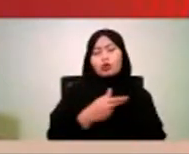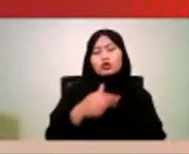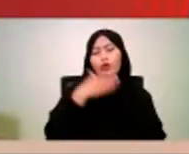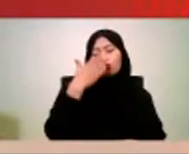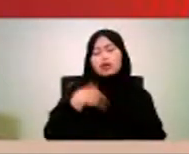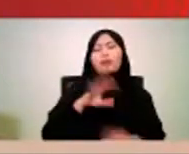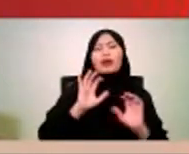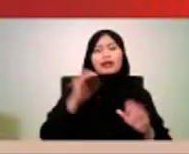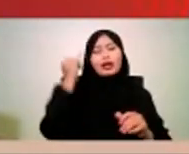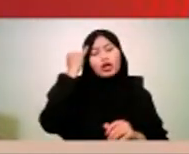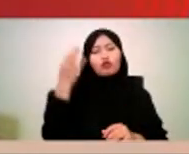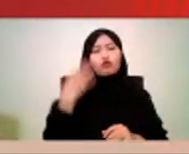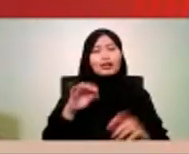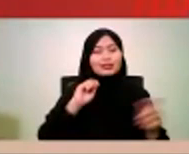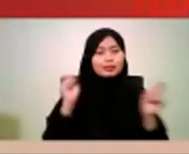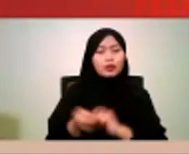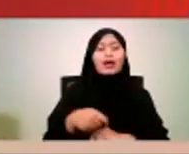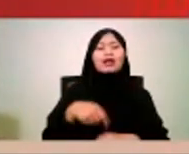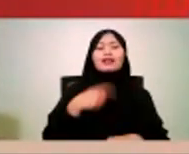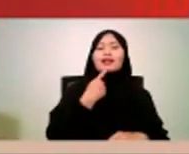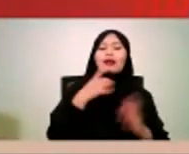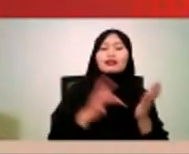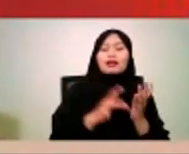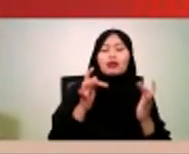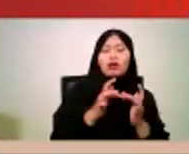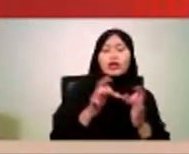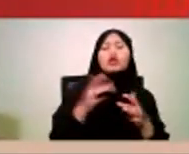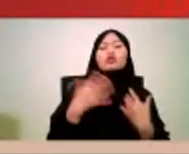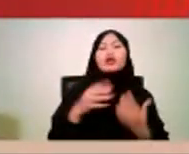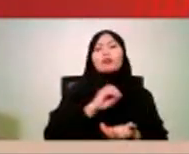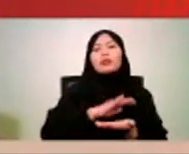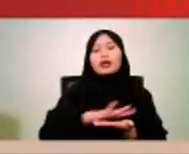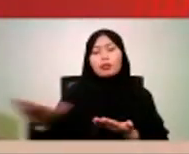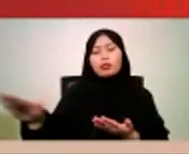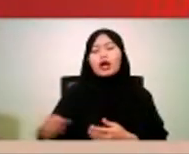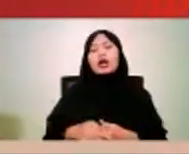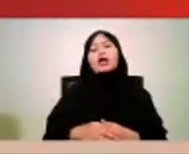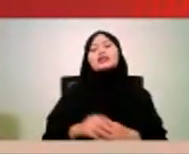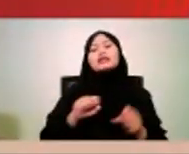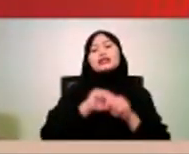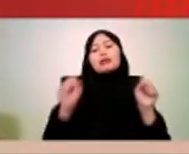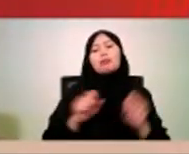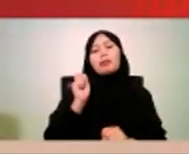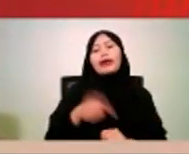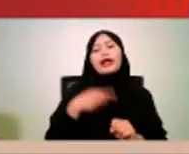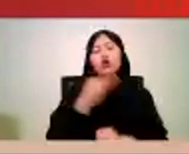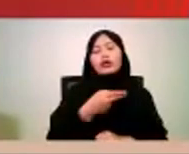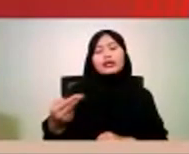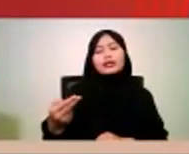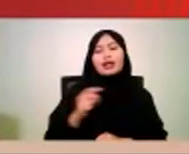terkait dengan digitalisasi dimana Bank Indonesia sudah menerbitkan blueprint sistem pembayaran Indonesia dan juga ada beberapa